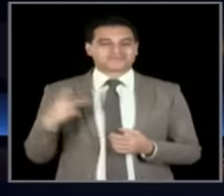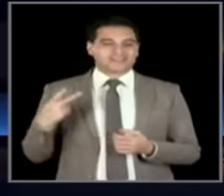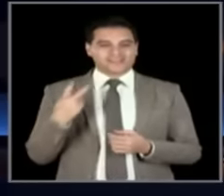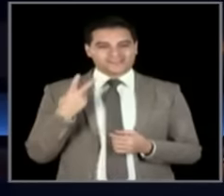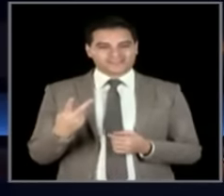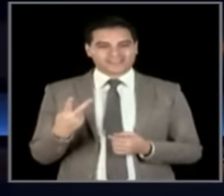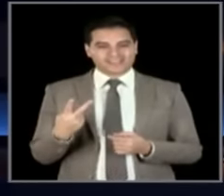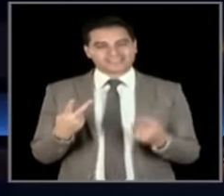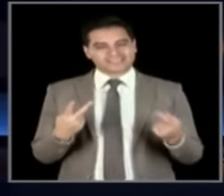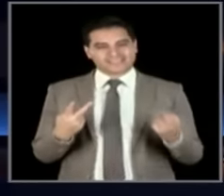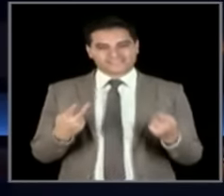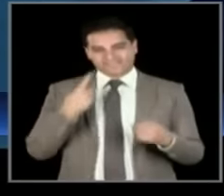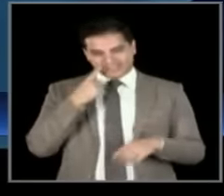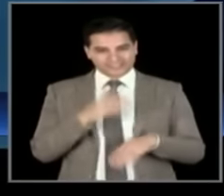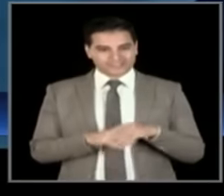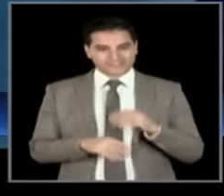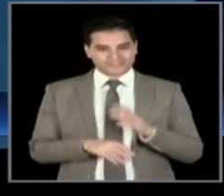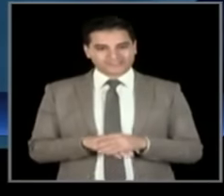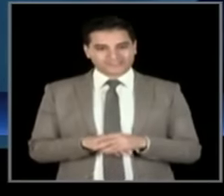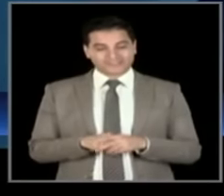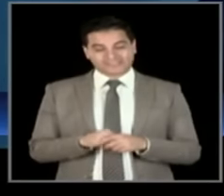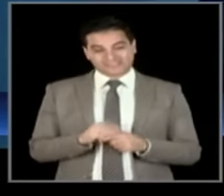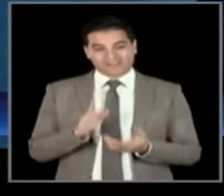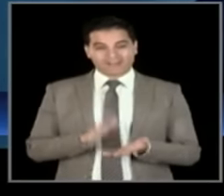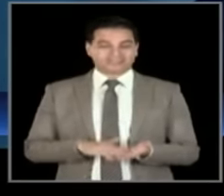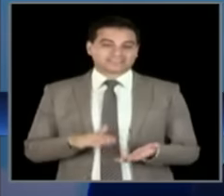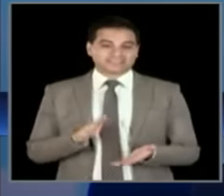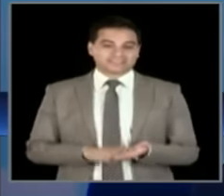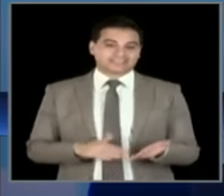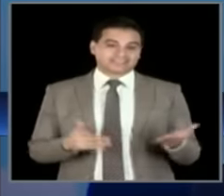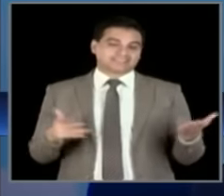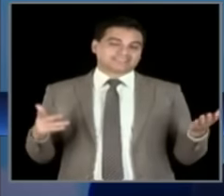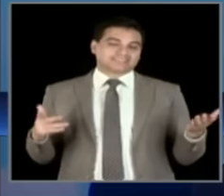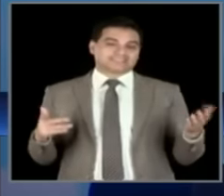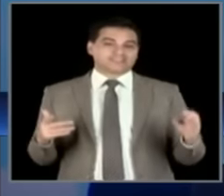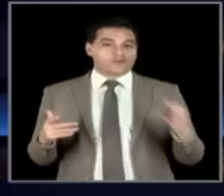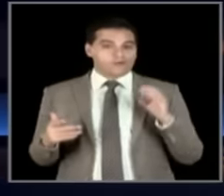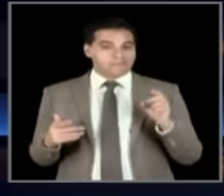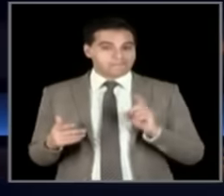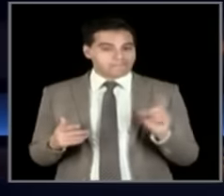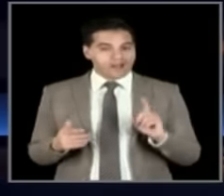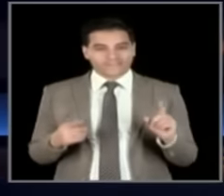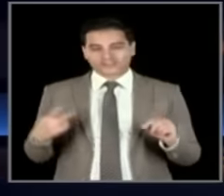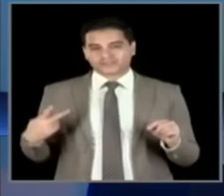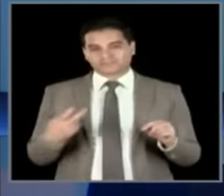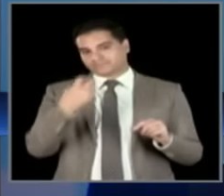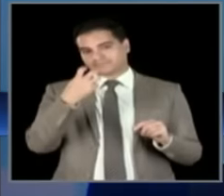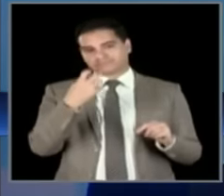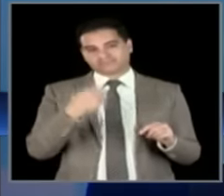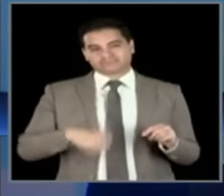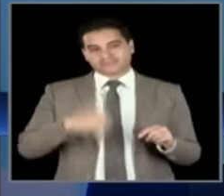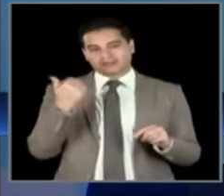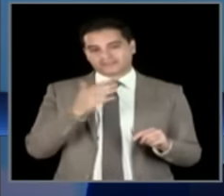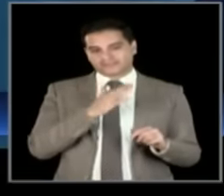هدفين بلا مقابل. الموقف في عزة متأزم، ما عندكيش اختيار غير انك تجاوبي. طبعا